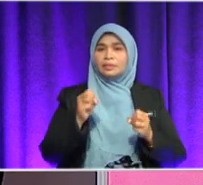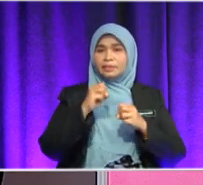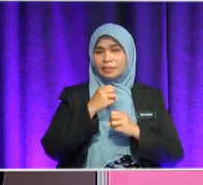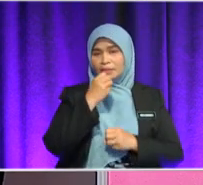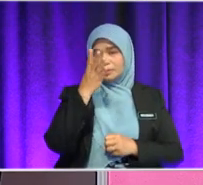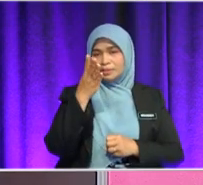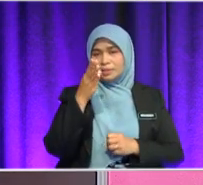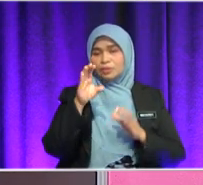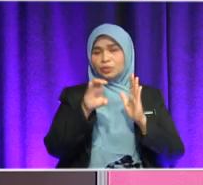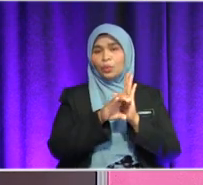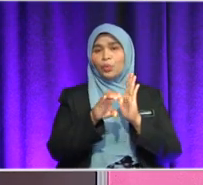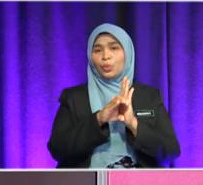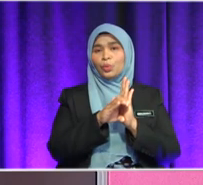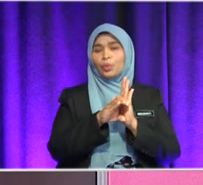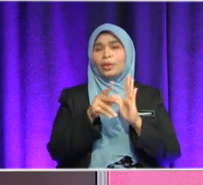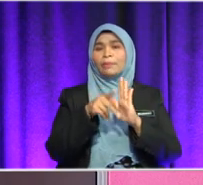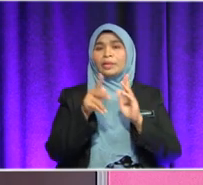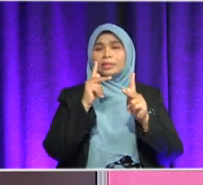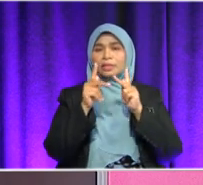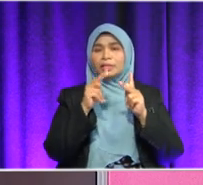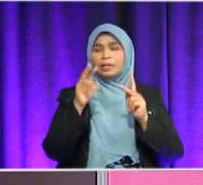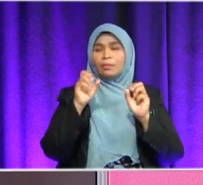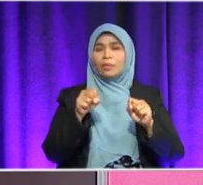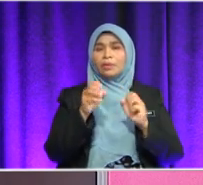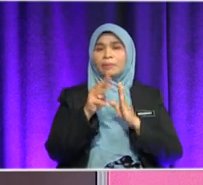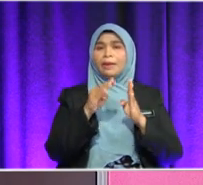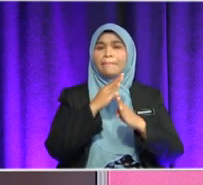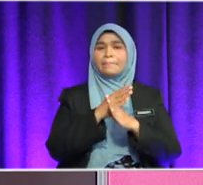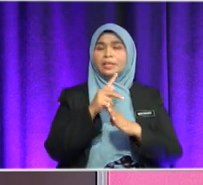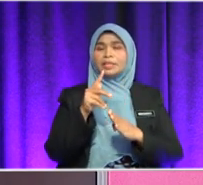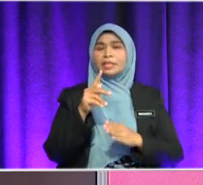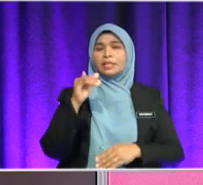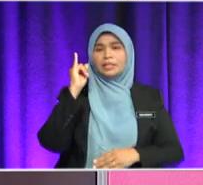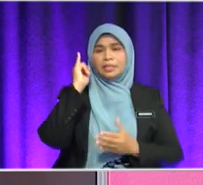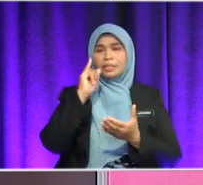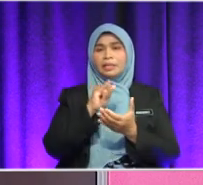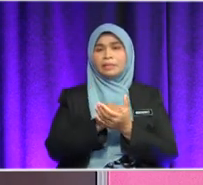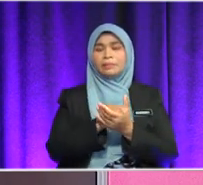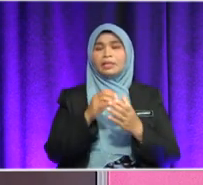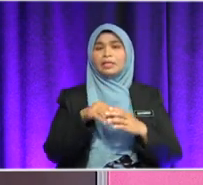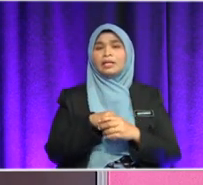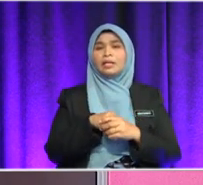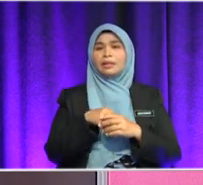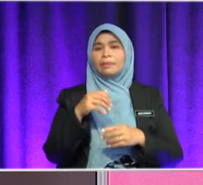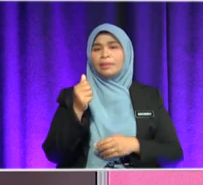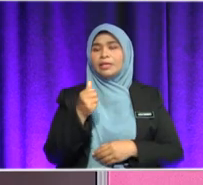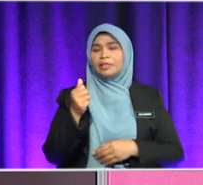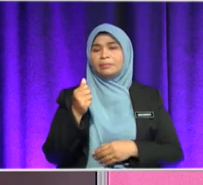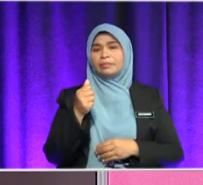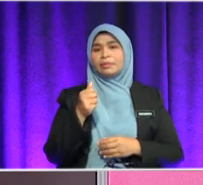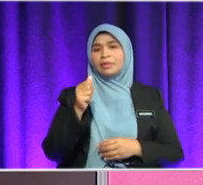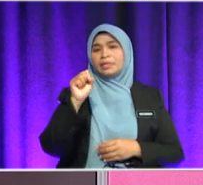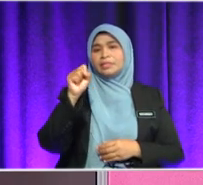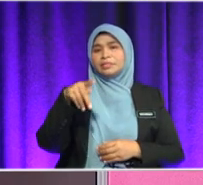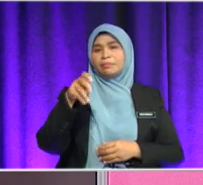contoh perkataan yang boleh membatalkan iman dalam aspek persendaan yang kedua jelaskan